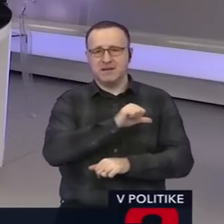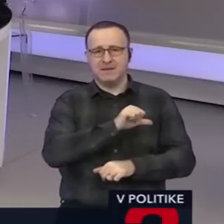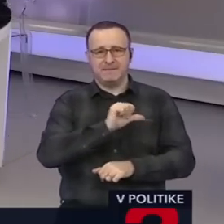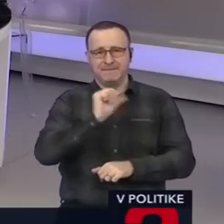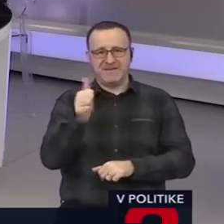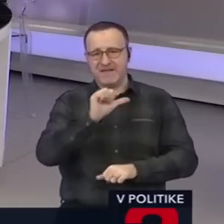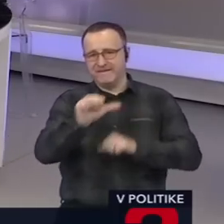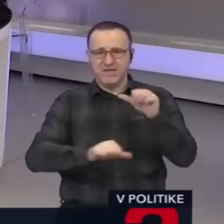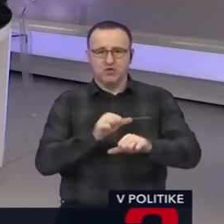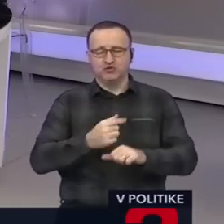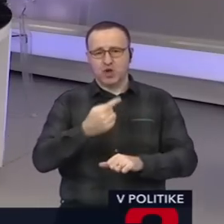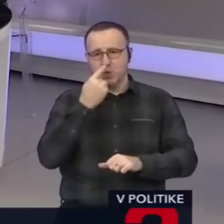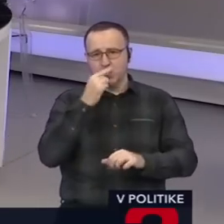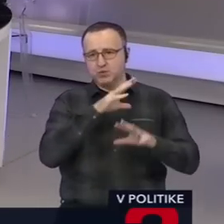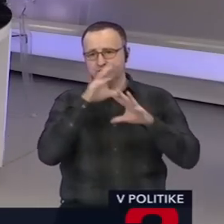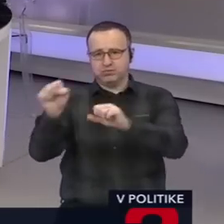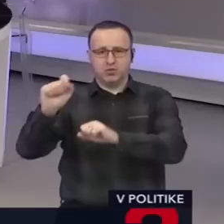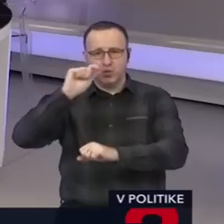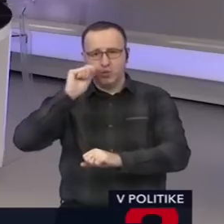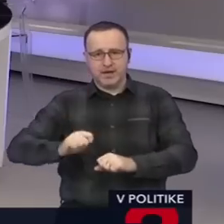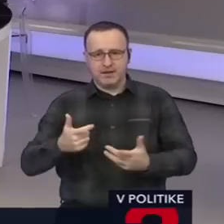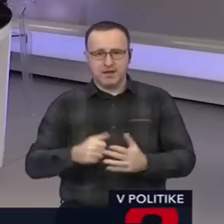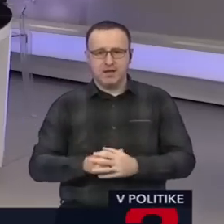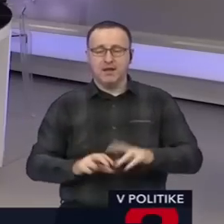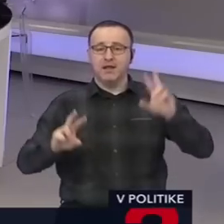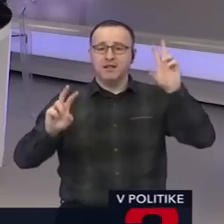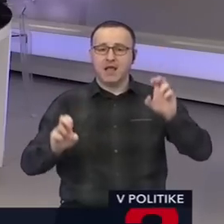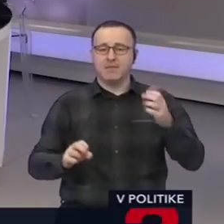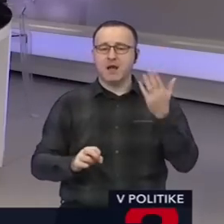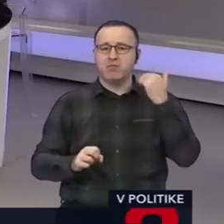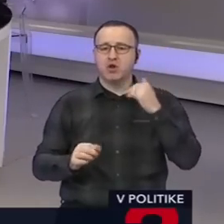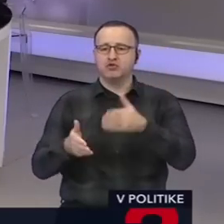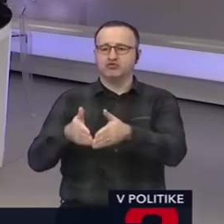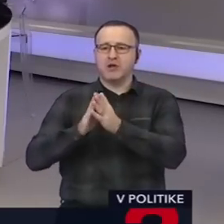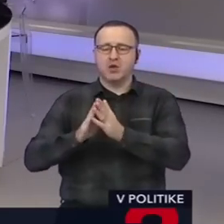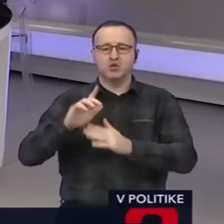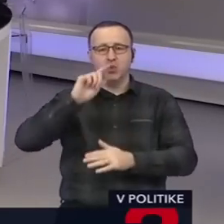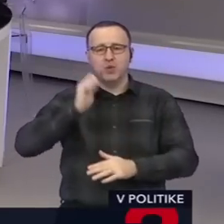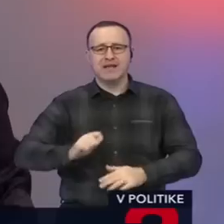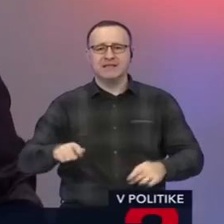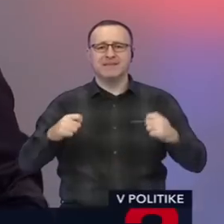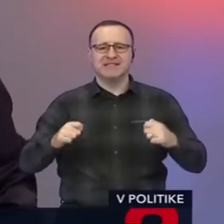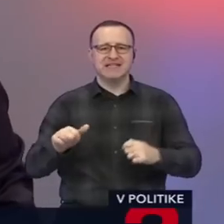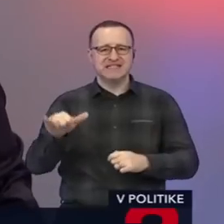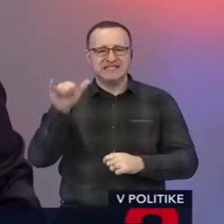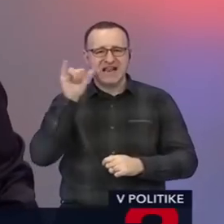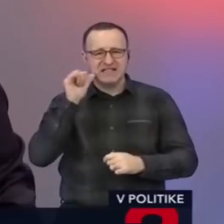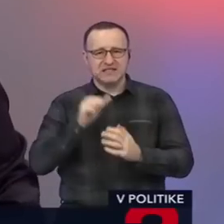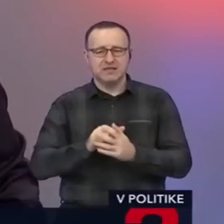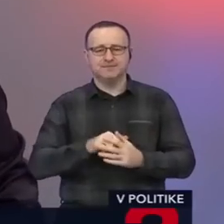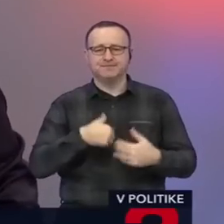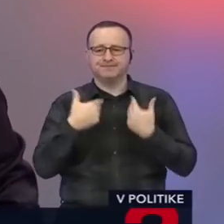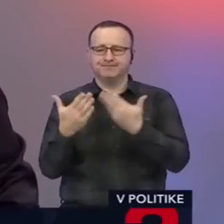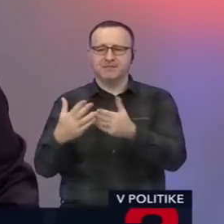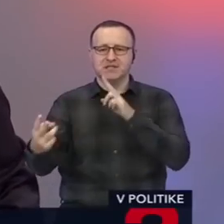Ukrajine. Téma, ktorá zarezonovala v tejto súvislosti, bola žiadosť ukrajinského prezidenta Volodymyra Zelenského, ktorú adresoval na